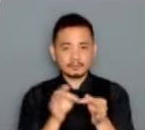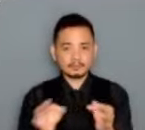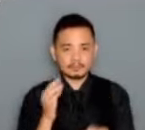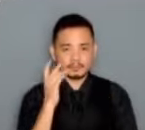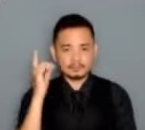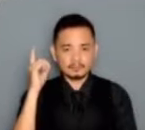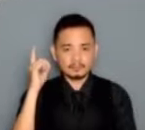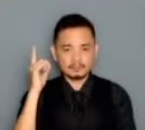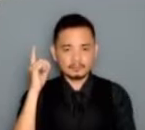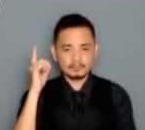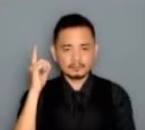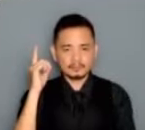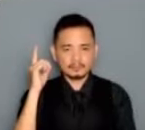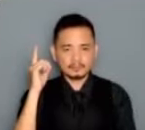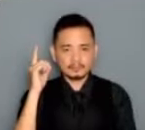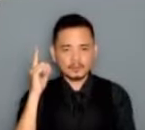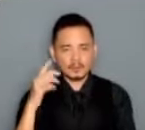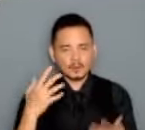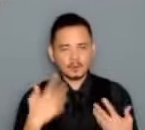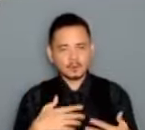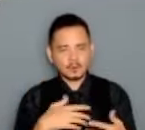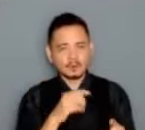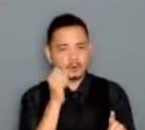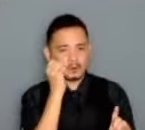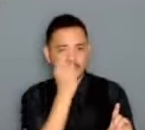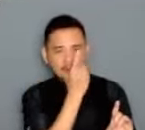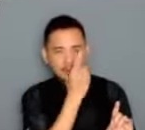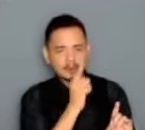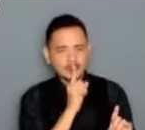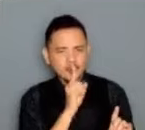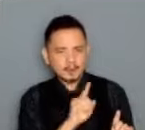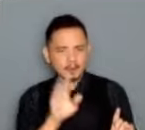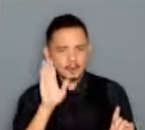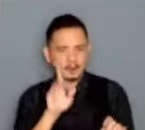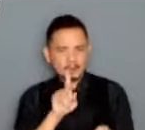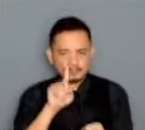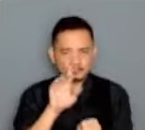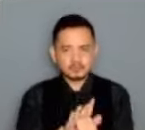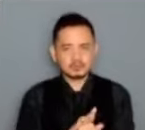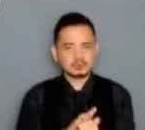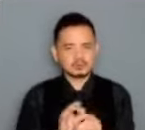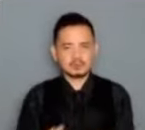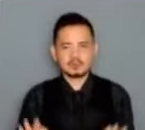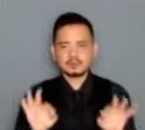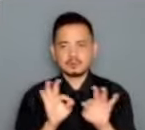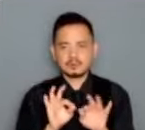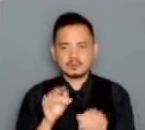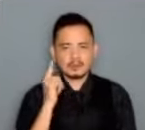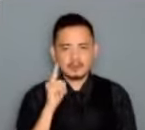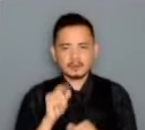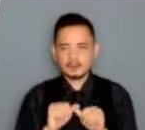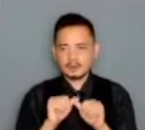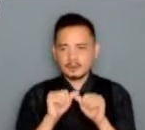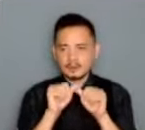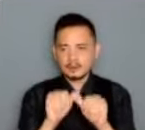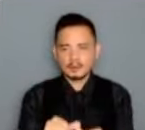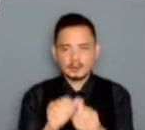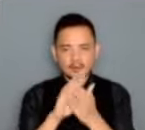at commitment ni Vice President Duterte para maisulong ang layunin nilang pangmatagalang kapayapaan at pag-unlad